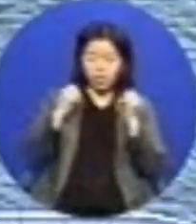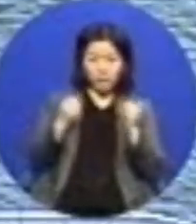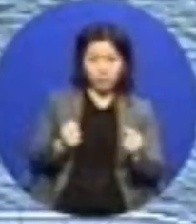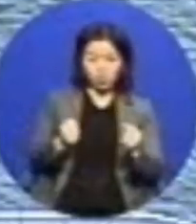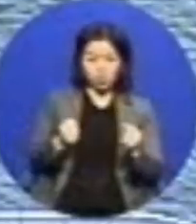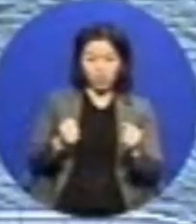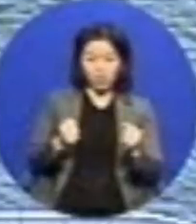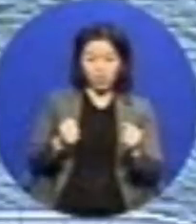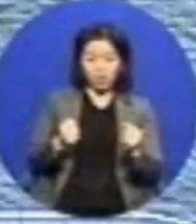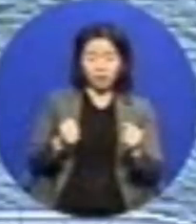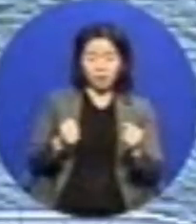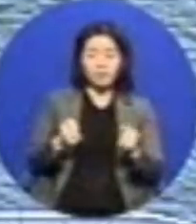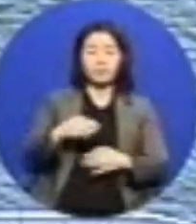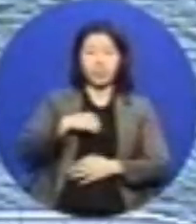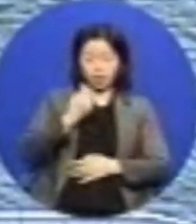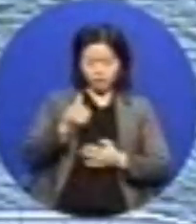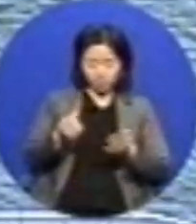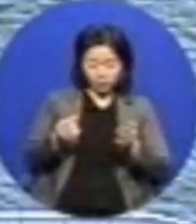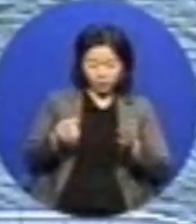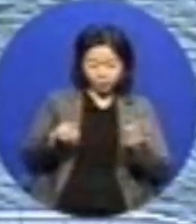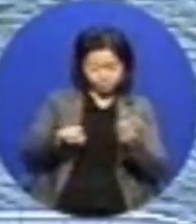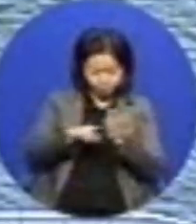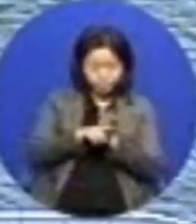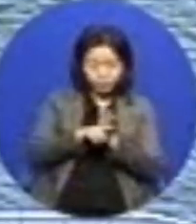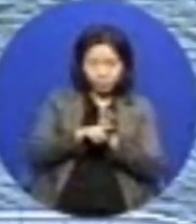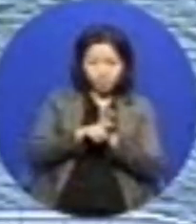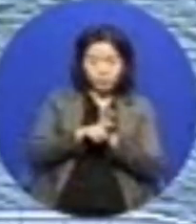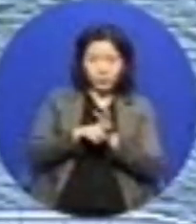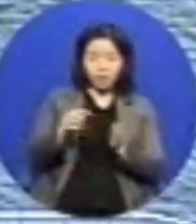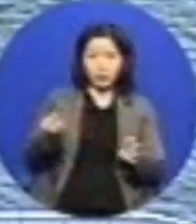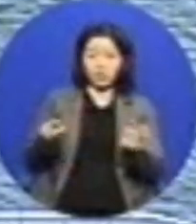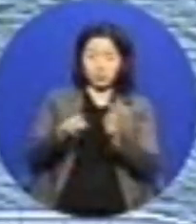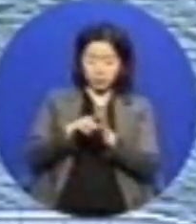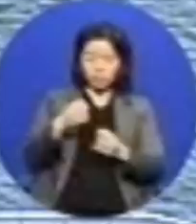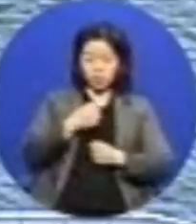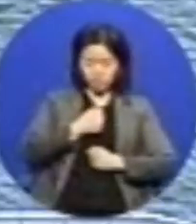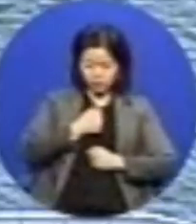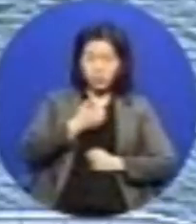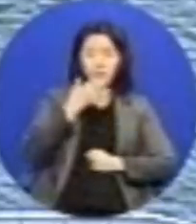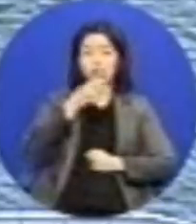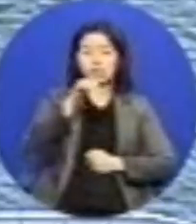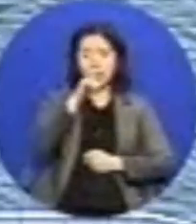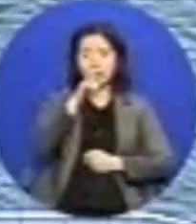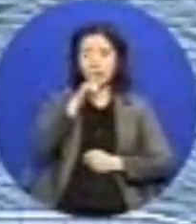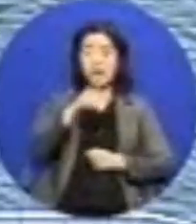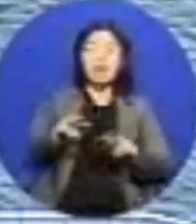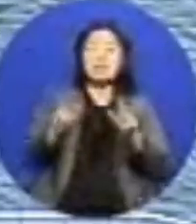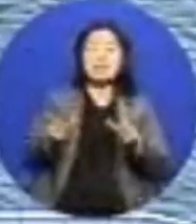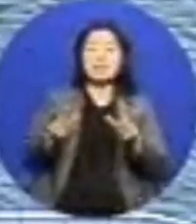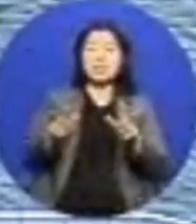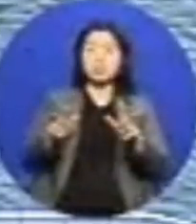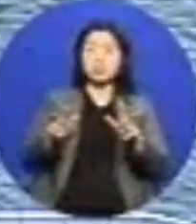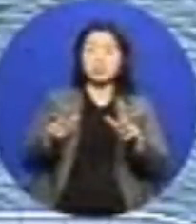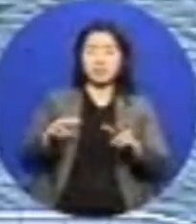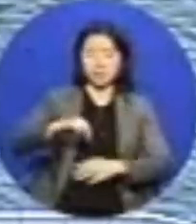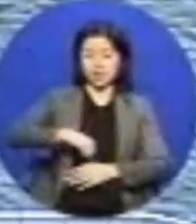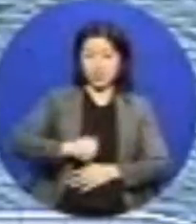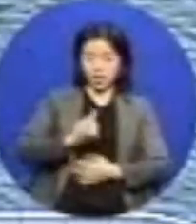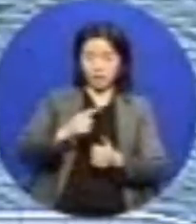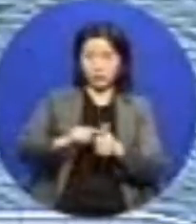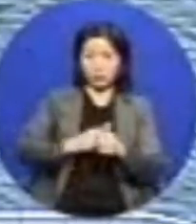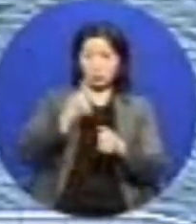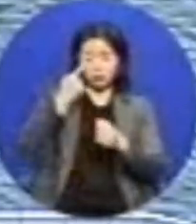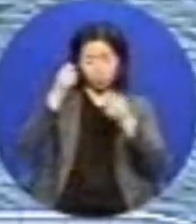자기가 그렇게 믿고 자기 믿음을 지킬 수 있었다는 거죠 근데 지금은 이제 자기가 눈이